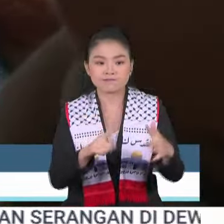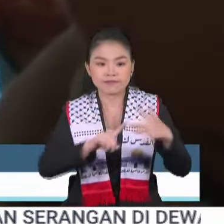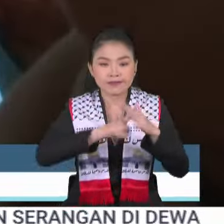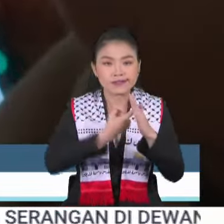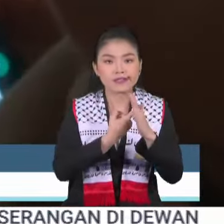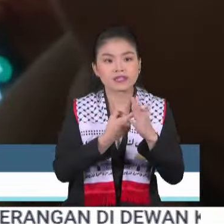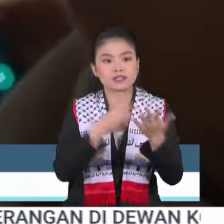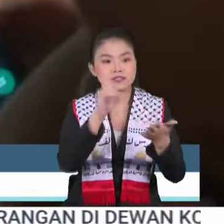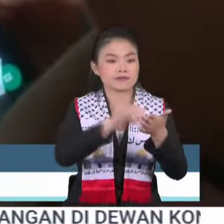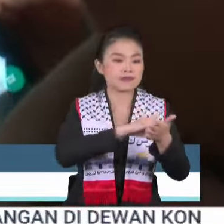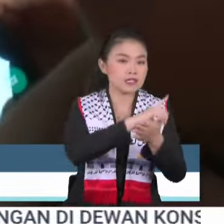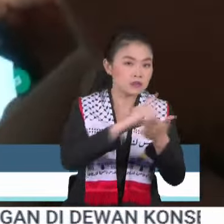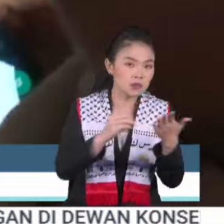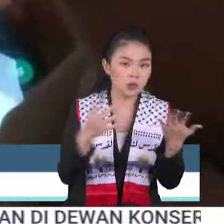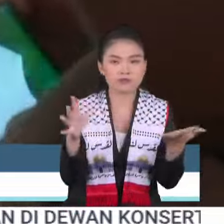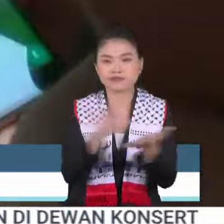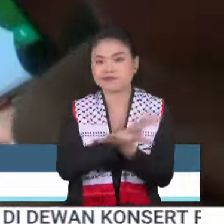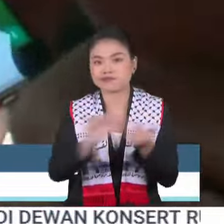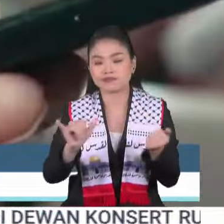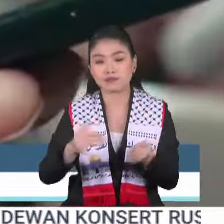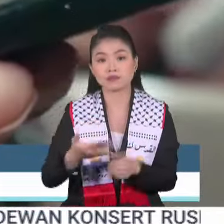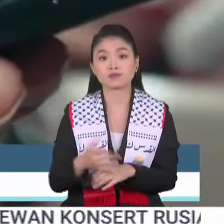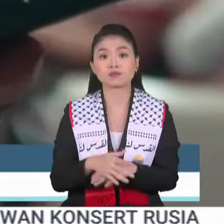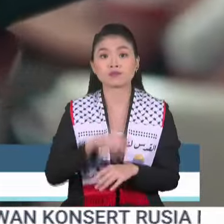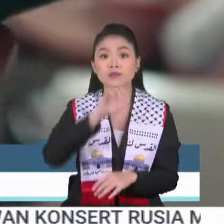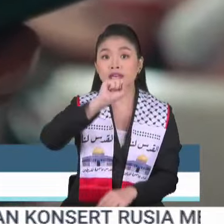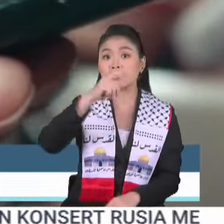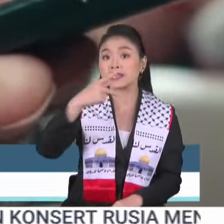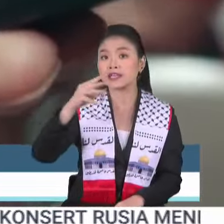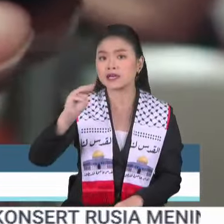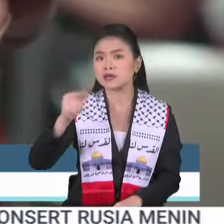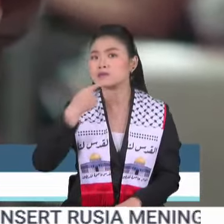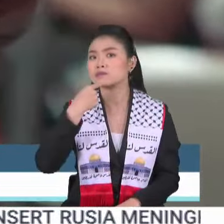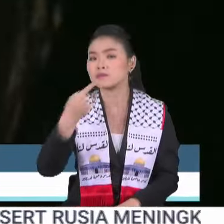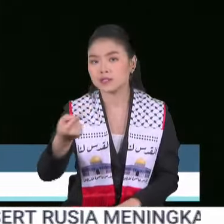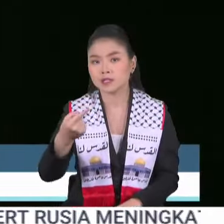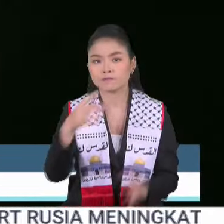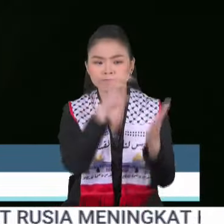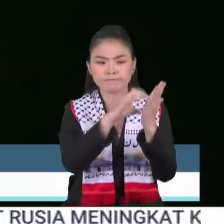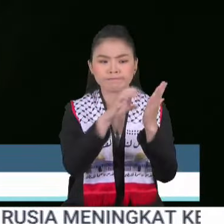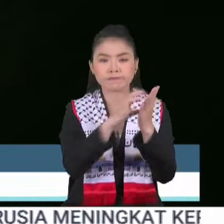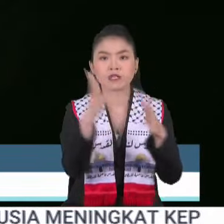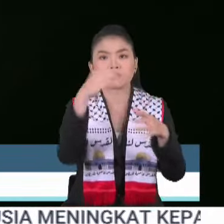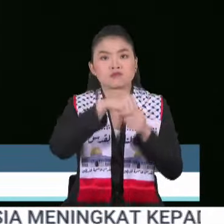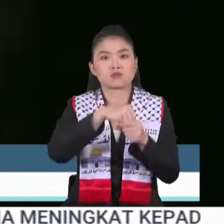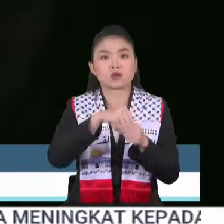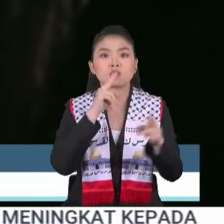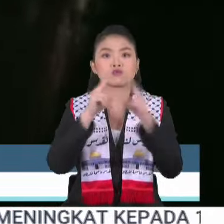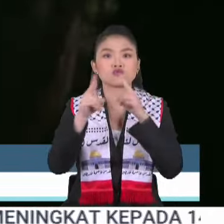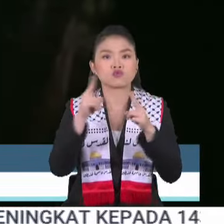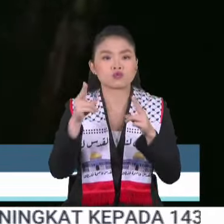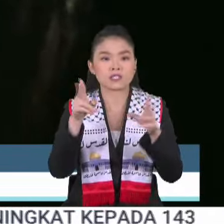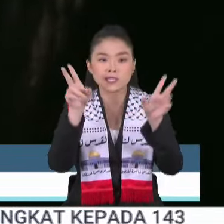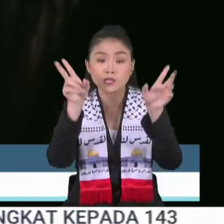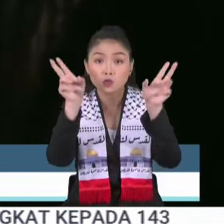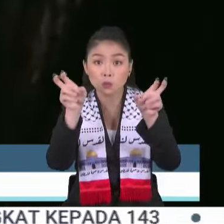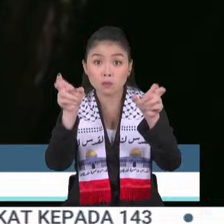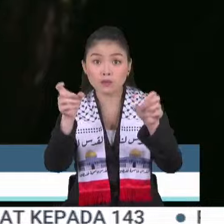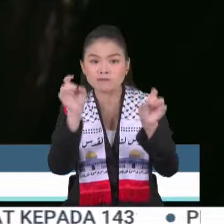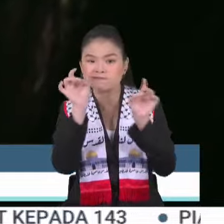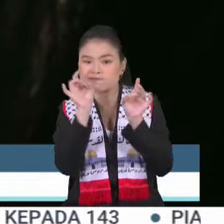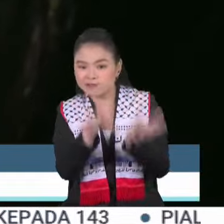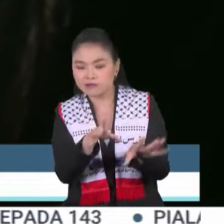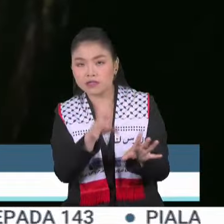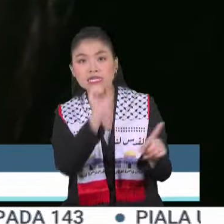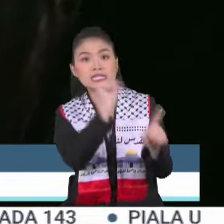diturunkan sejak Januari lalu. Jelas SKMM, kandungan memudaratkan termasuklah ucapan berbaur kebencian, scam, penjualan